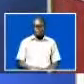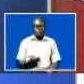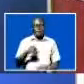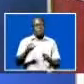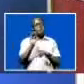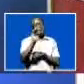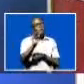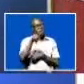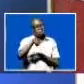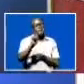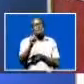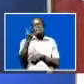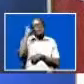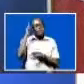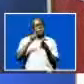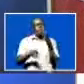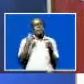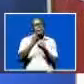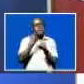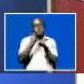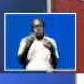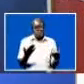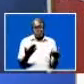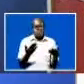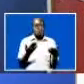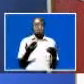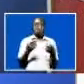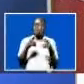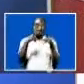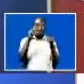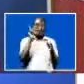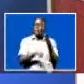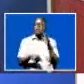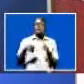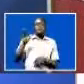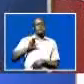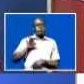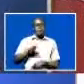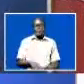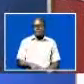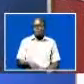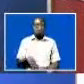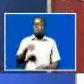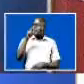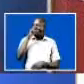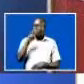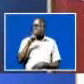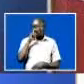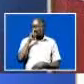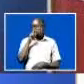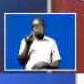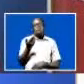tu ombi lako sasa ni lipi? Labda wataka kuzungumzia wanawake utawaambia vipi? Ningewaambia chuki ambazo hazina